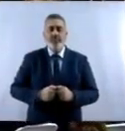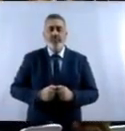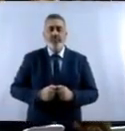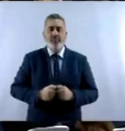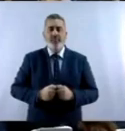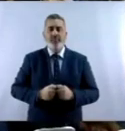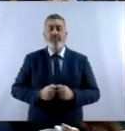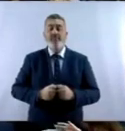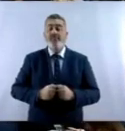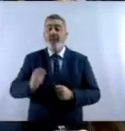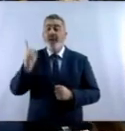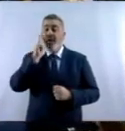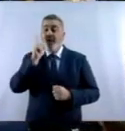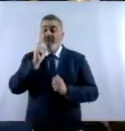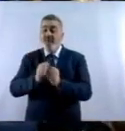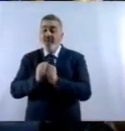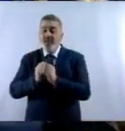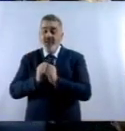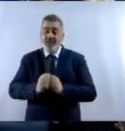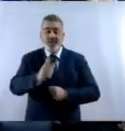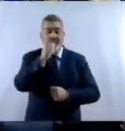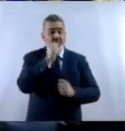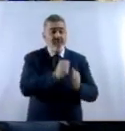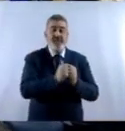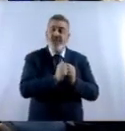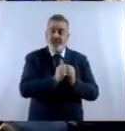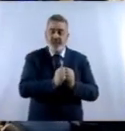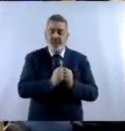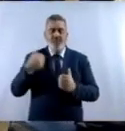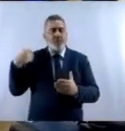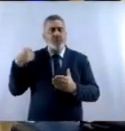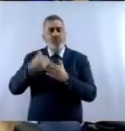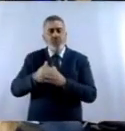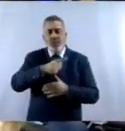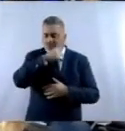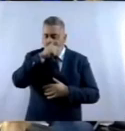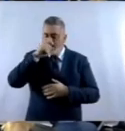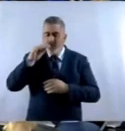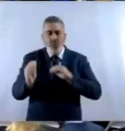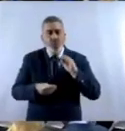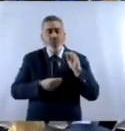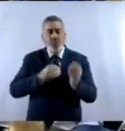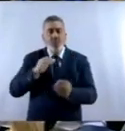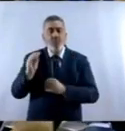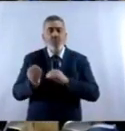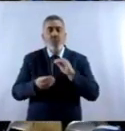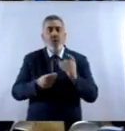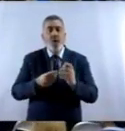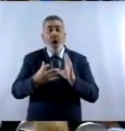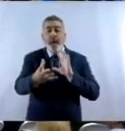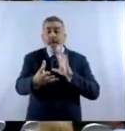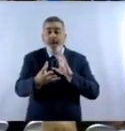Γιατί, φίλες και φίλοι, παρά τις δυσκολίες, καταφέραμε μαζί πολλά.